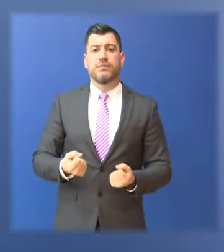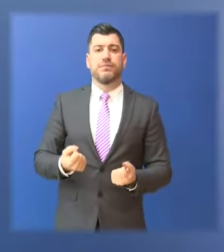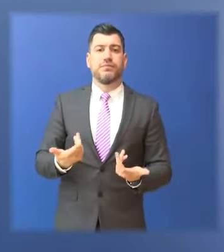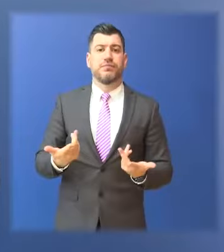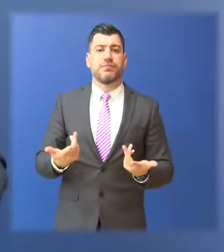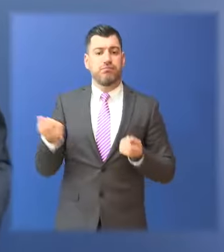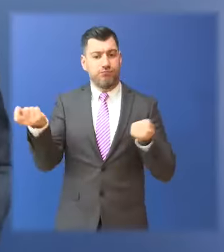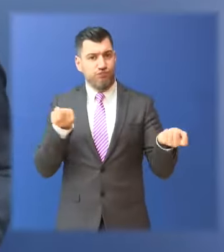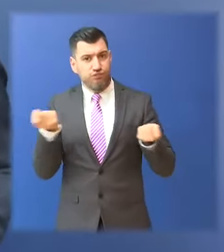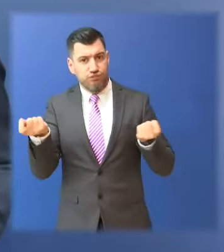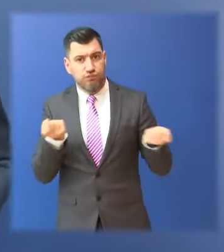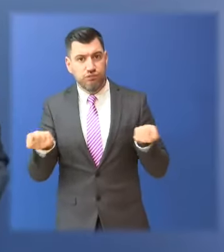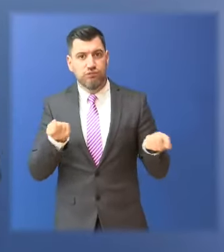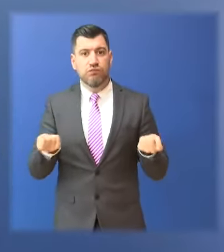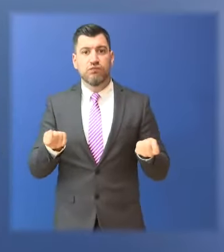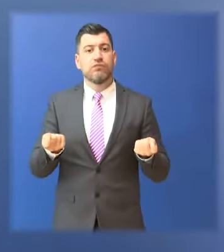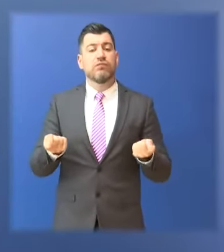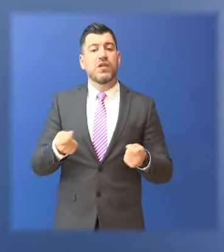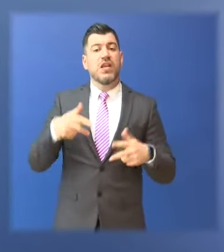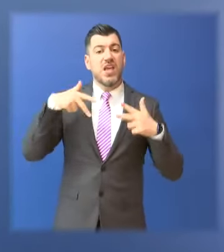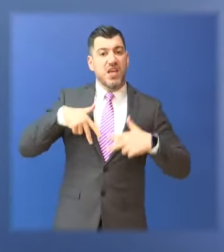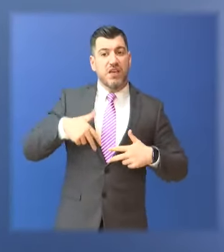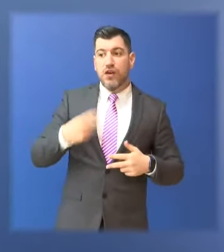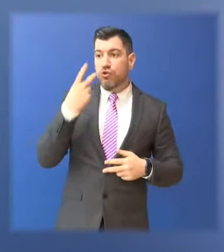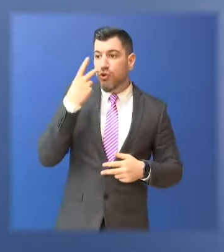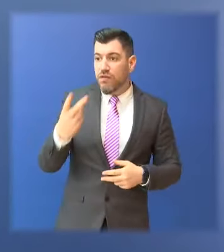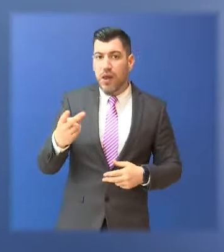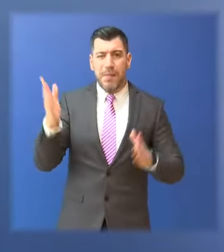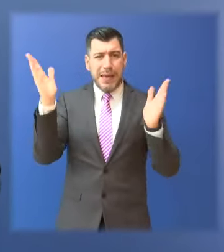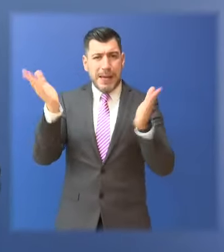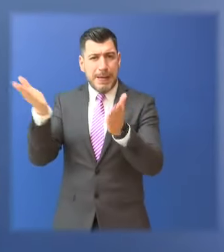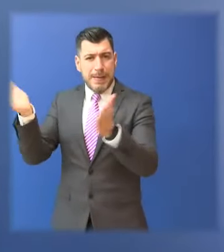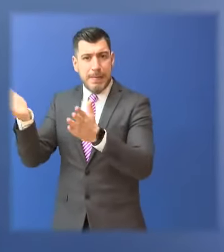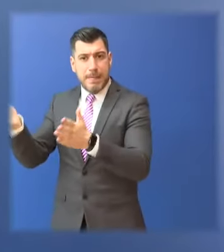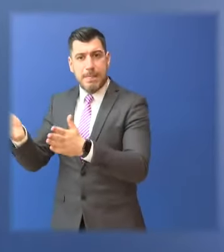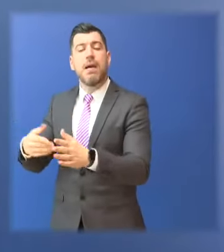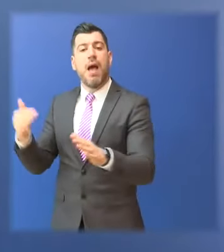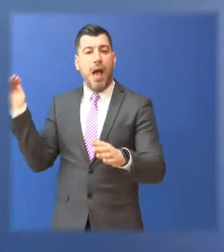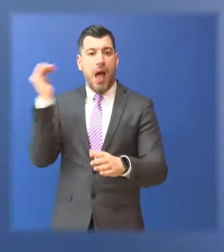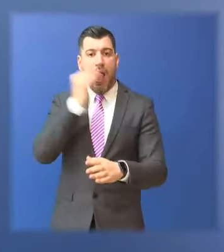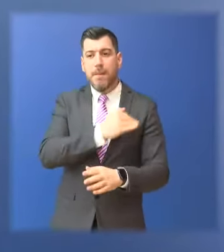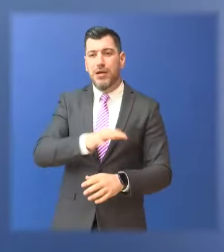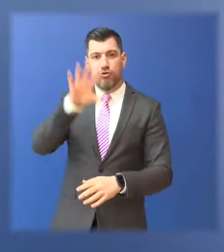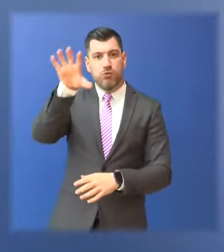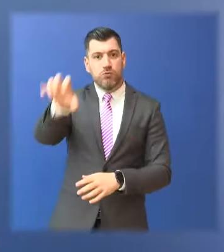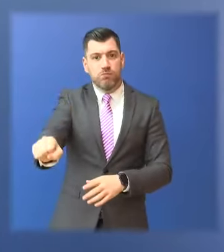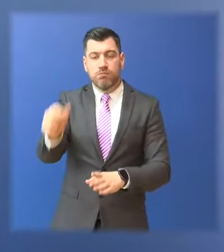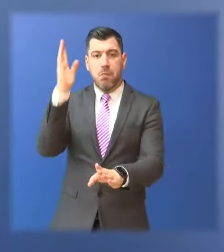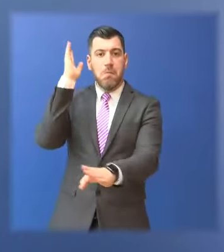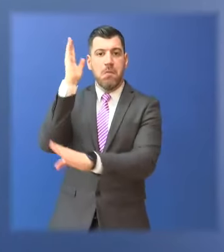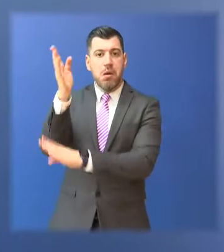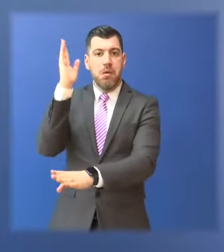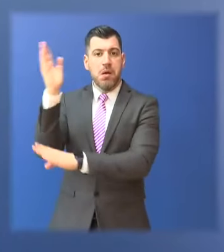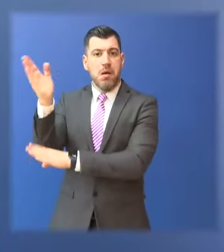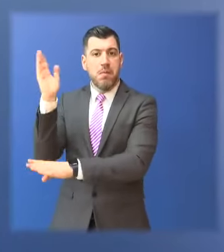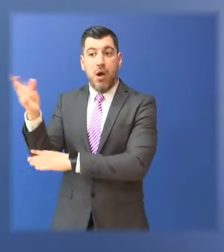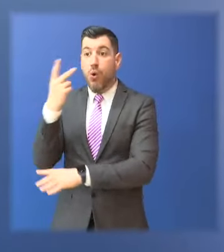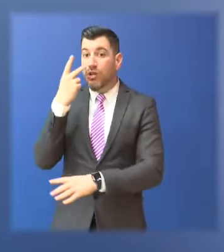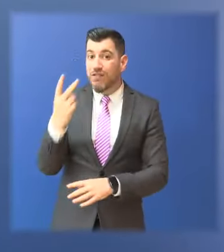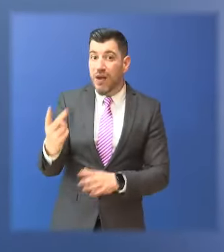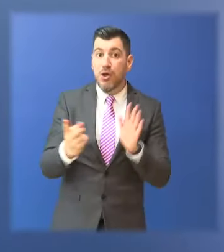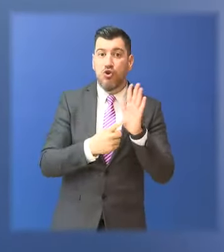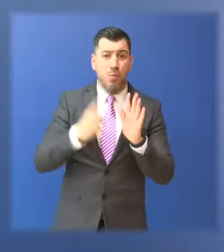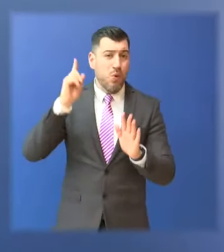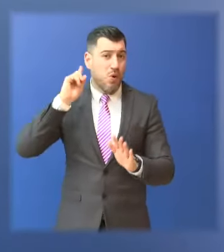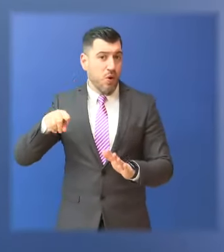με βάση τους ελεγκτικούς μηχανισμούς, κάνει ελέγχους, και σε περίπτωση που διαπιστώσει ότι υπάρχει μια παραβίαση κάποιου νόμου, μέρος της νομοθεσίας,